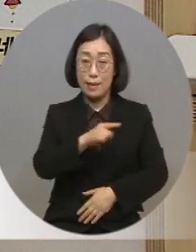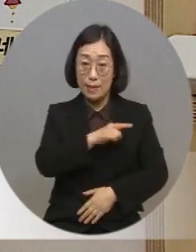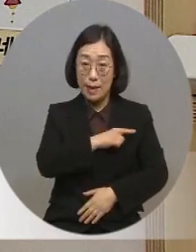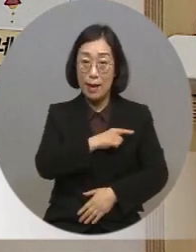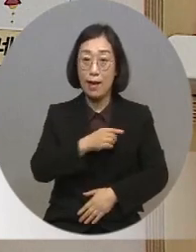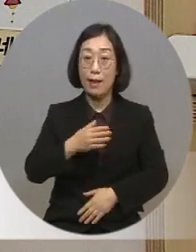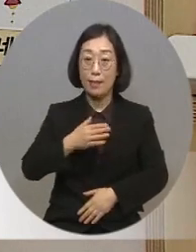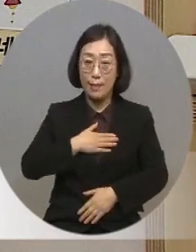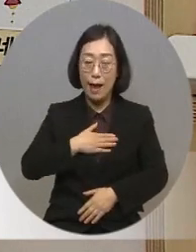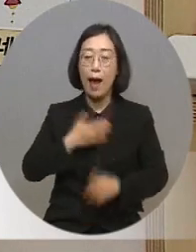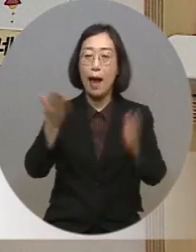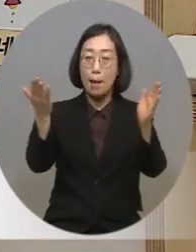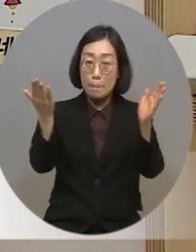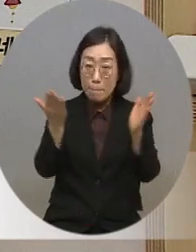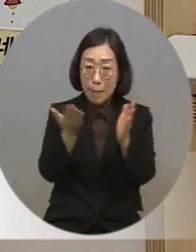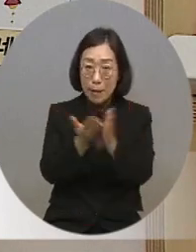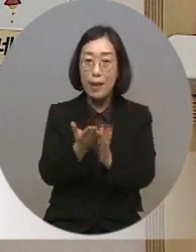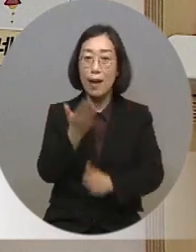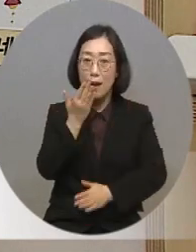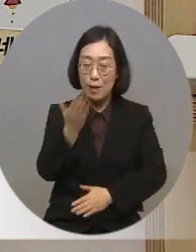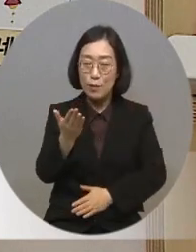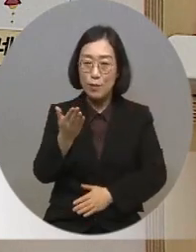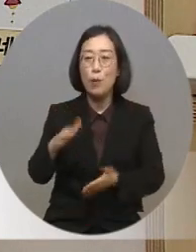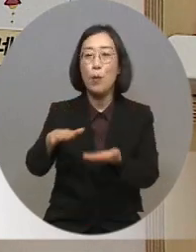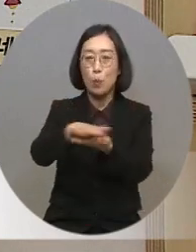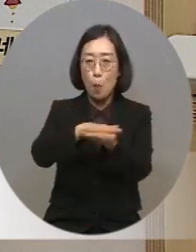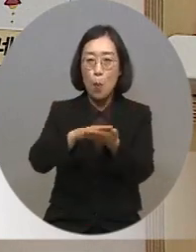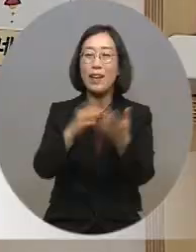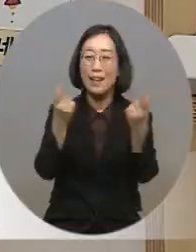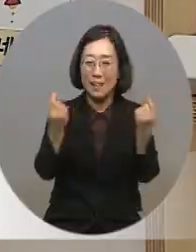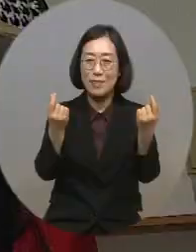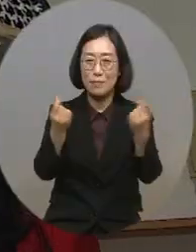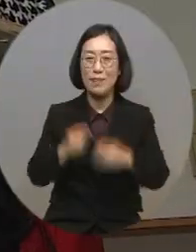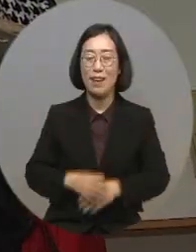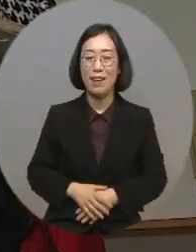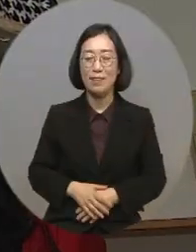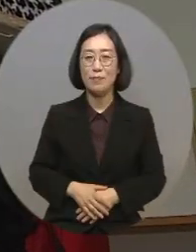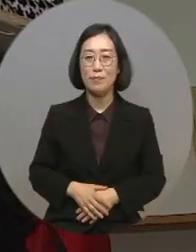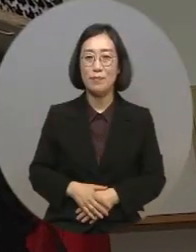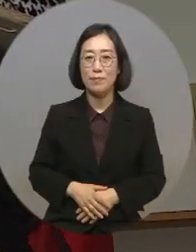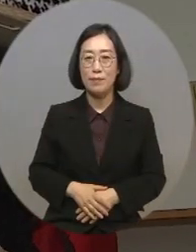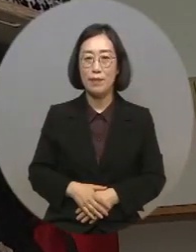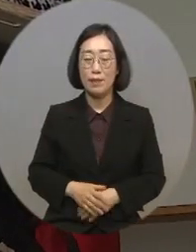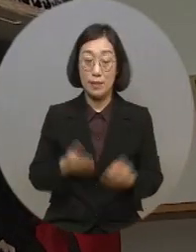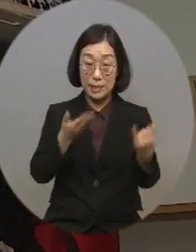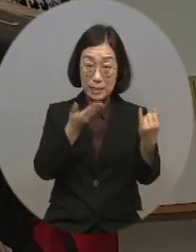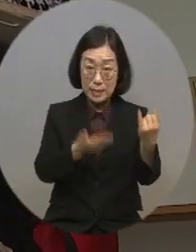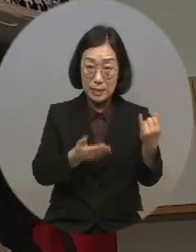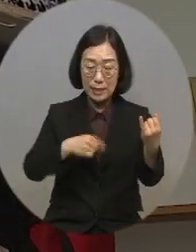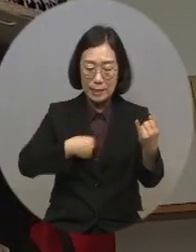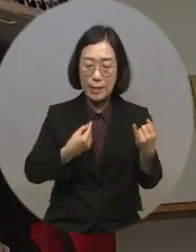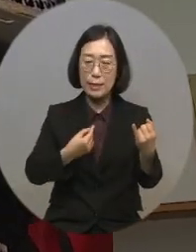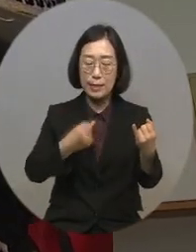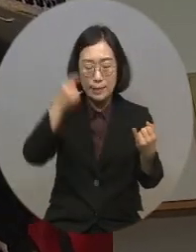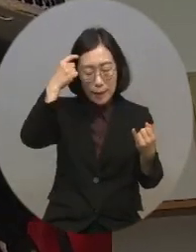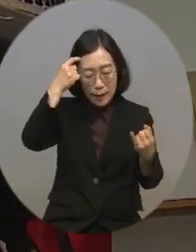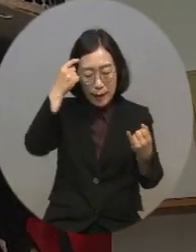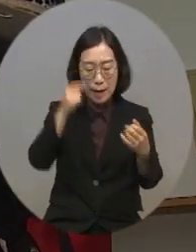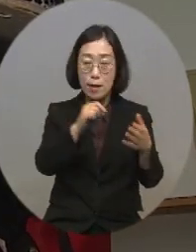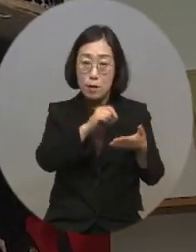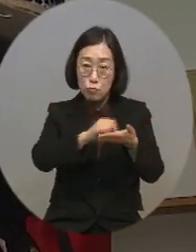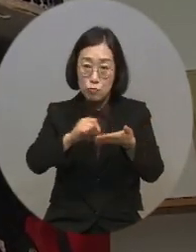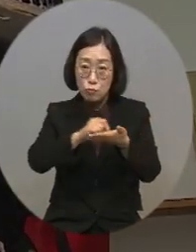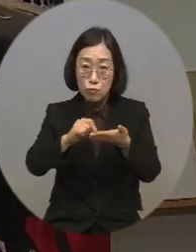가장 나다워질 수 있는 놀이라고 생각합니다. 시인은 자신의 목소리를 내기까지